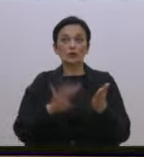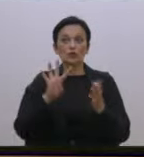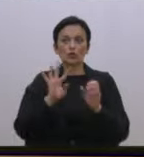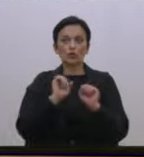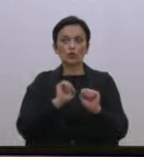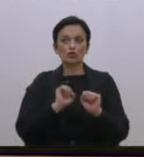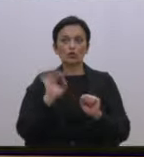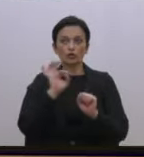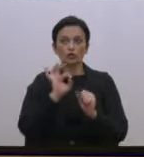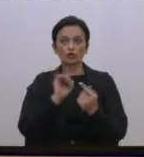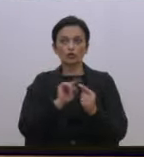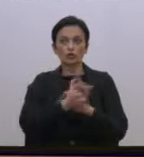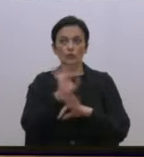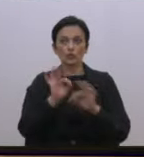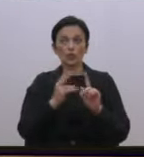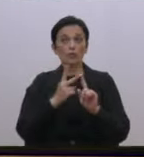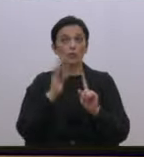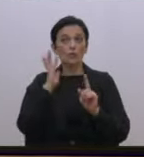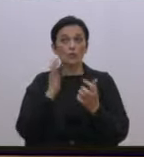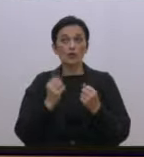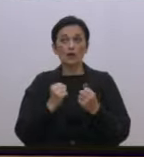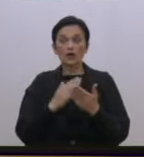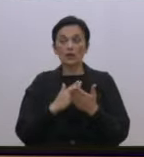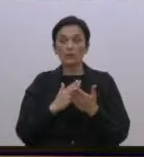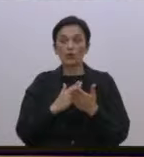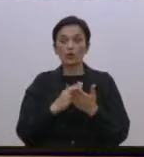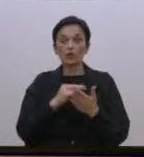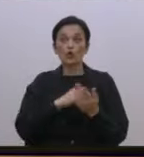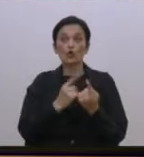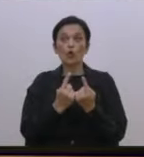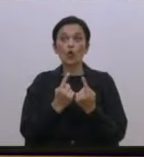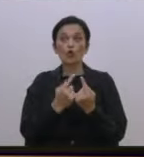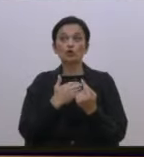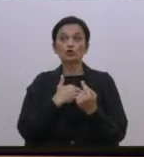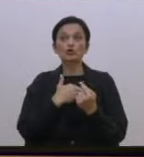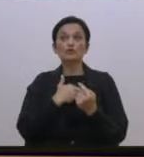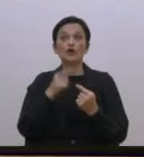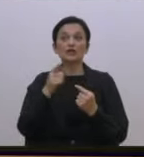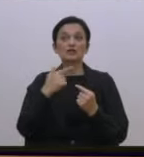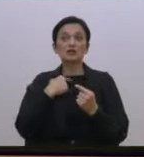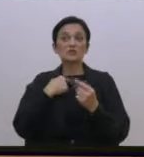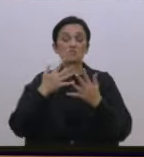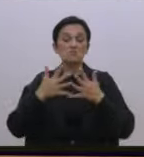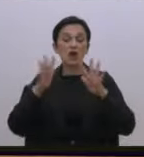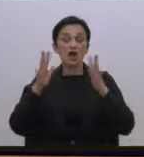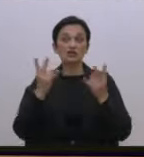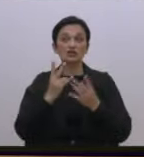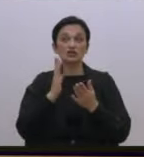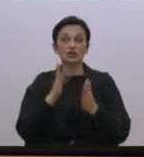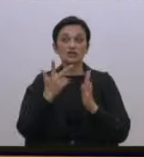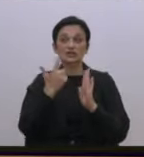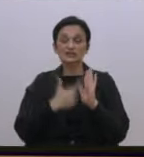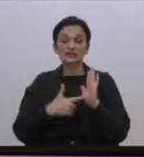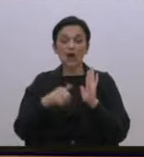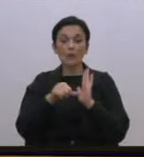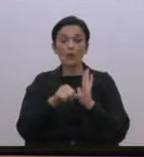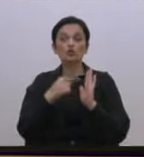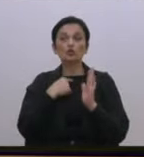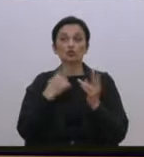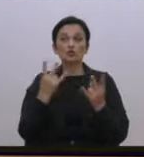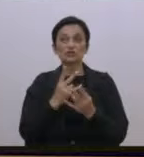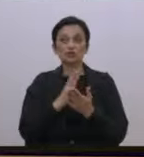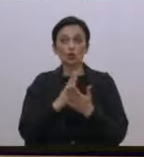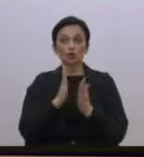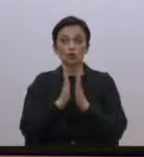სამოცდათოთხმეტი მოხდენული წინააღმდეგი პროექტი მეორე მოსმენით მიღებულია. კოლეგებო, ჩვენ მაღალი კვორუმის საჭიროებისაც გვექნება და 76 ხმები საჭირო არის და გთხოვთ,